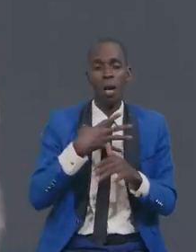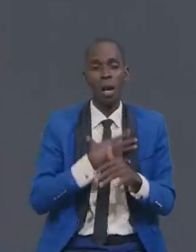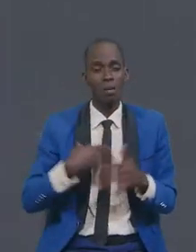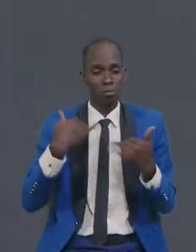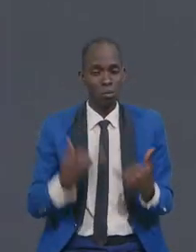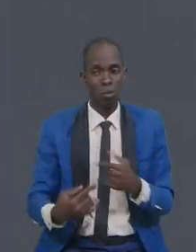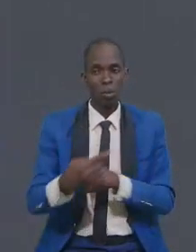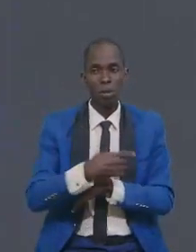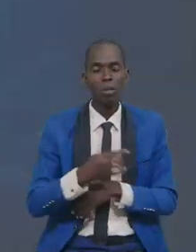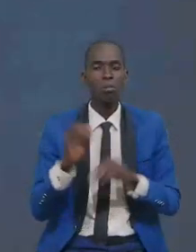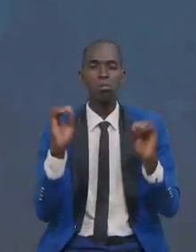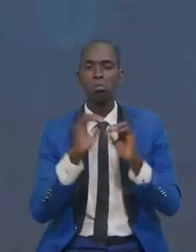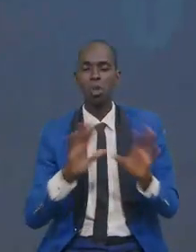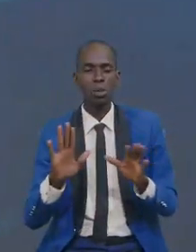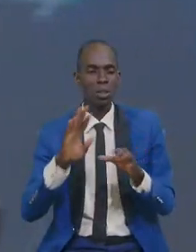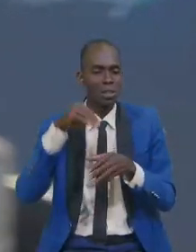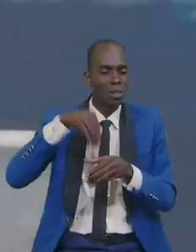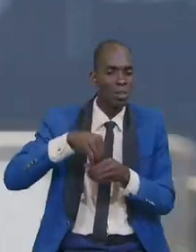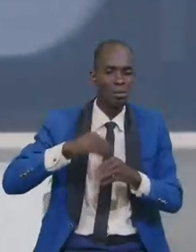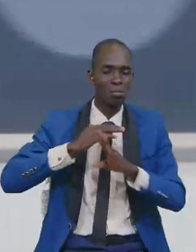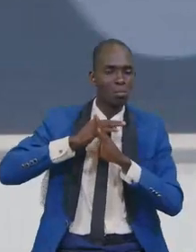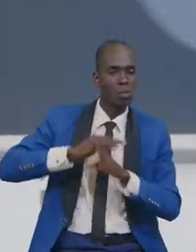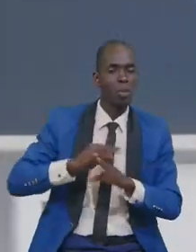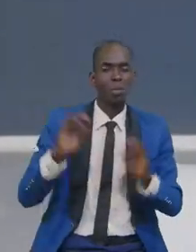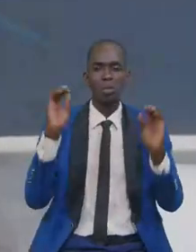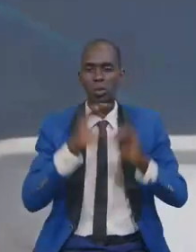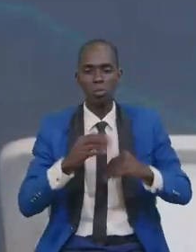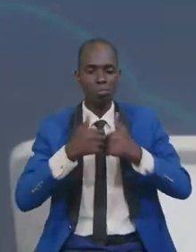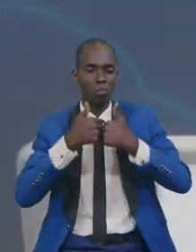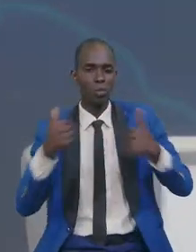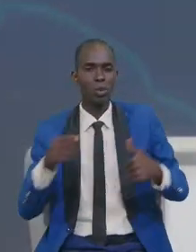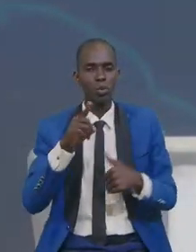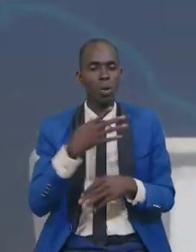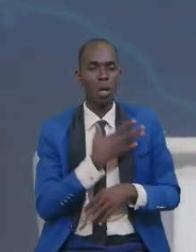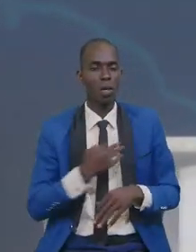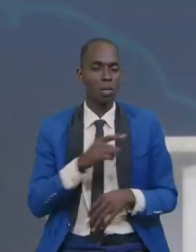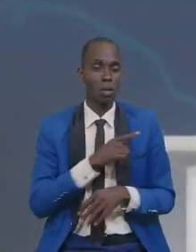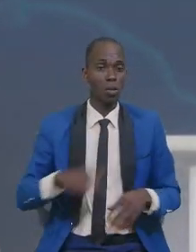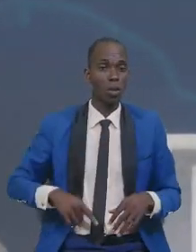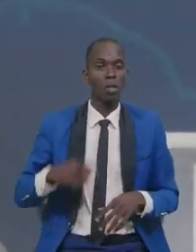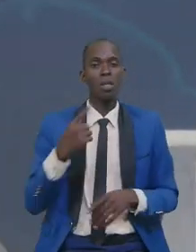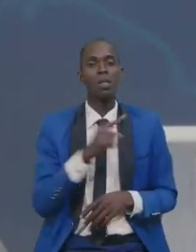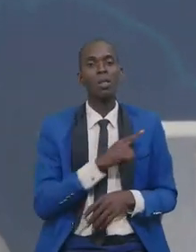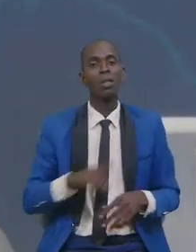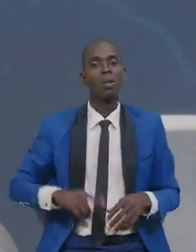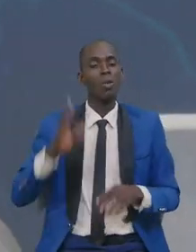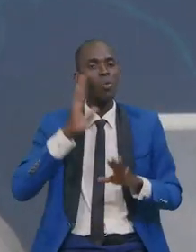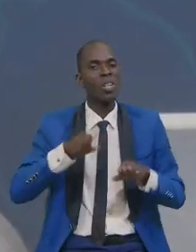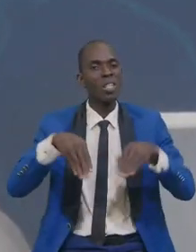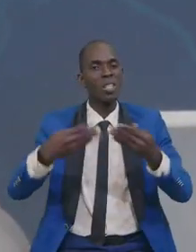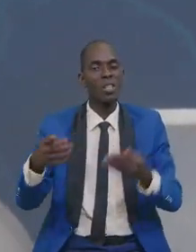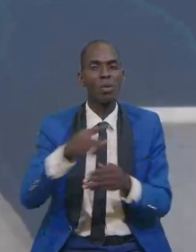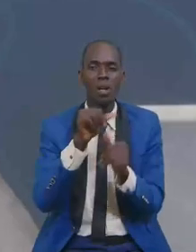Et aujourd'hui, entre rien et toi, entre toi et Dieu, le Seigneur te